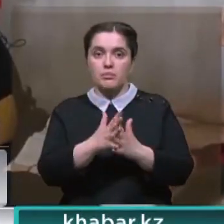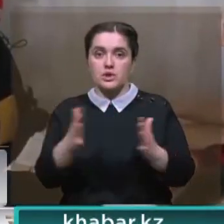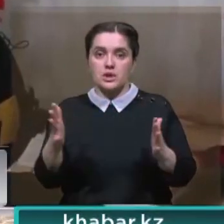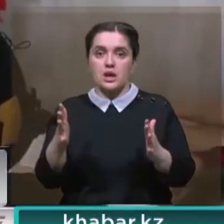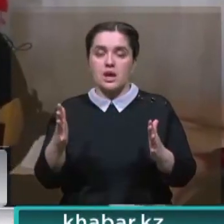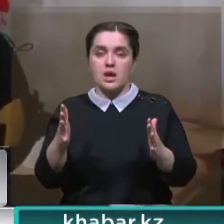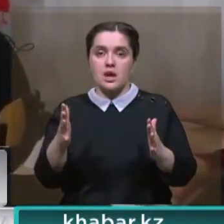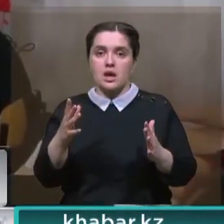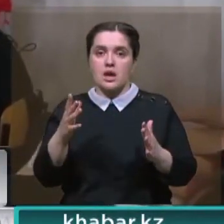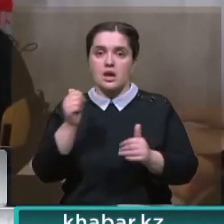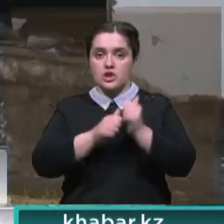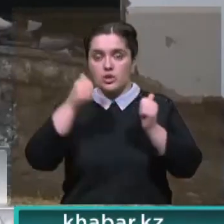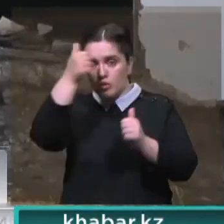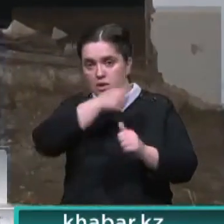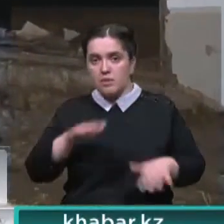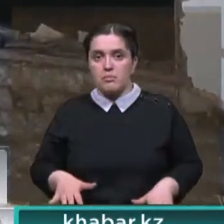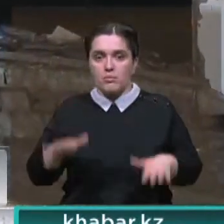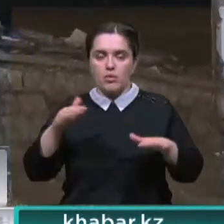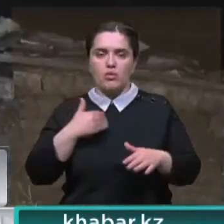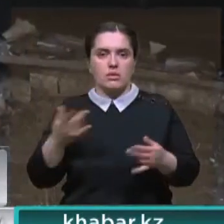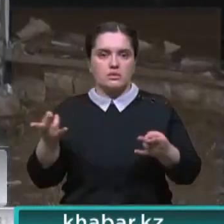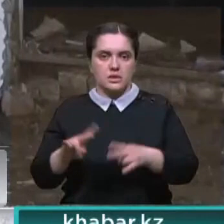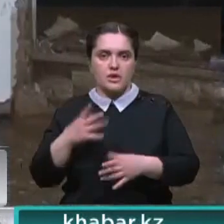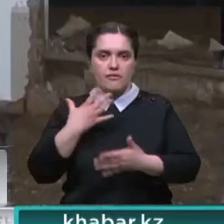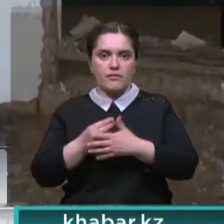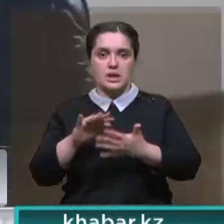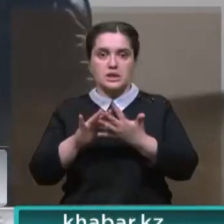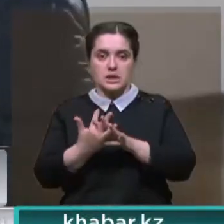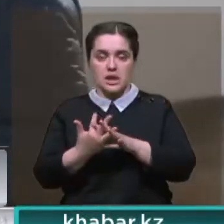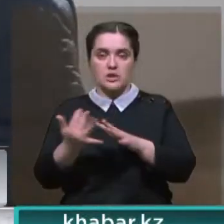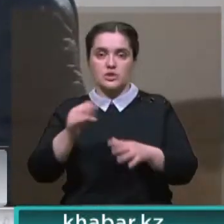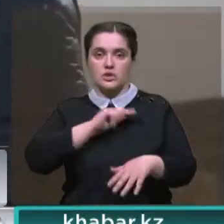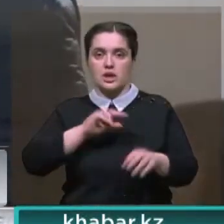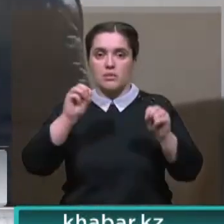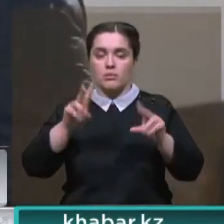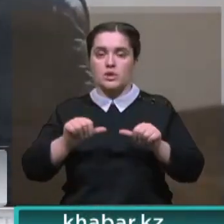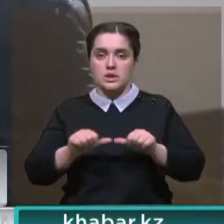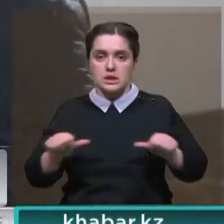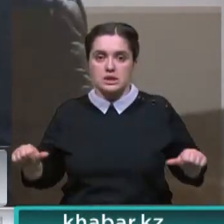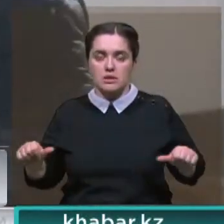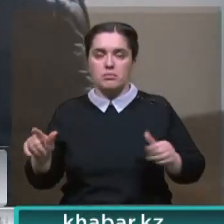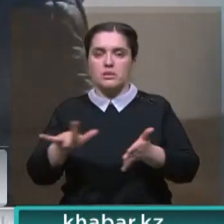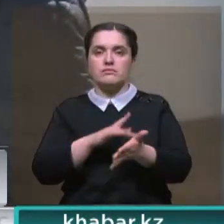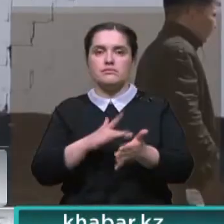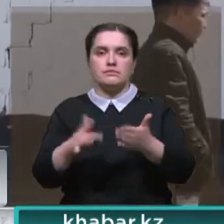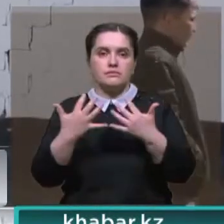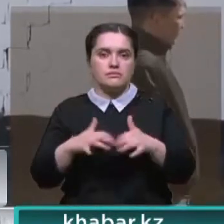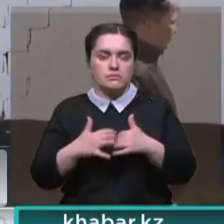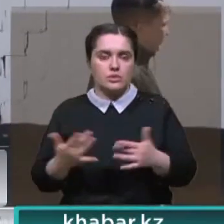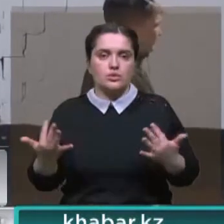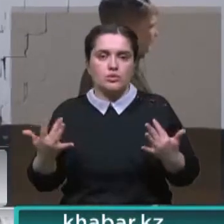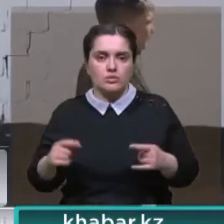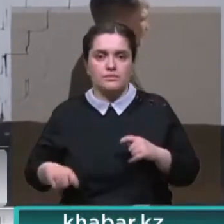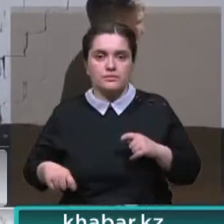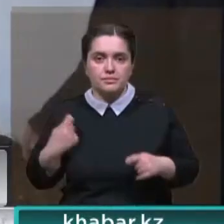Большинство из них, несмотря на ежегодные паводки, не желают покидать родное село. На месте сейчас работает спецкомиссия, она